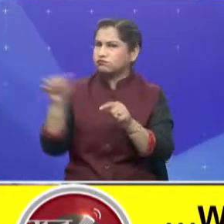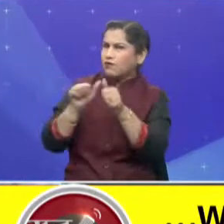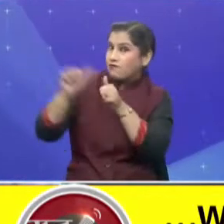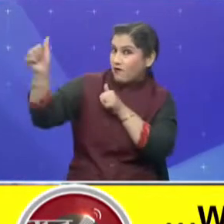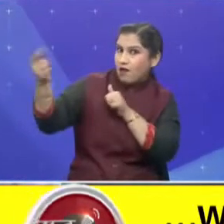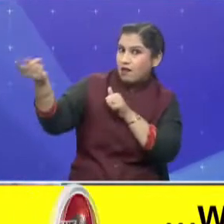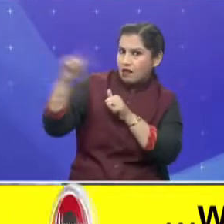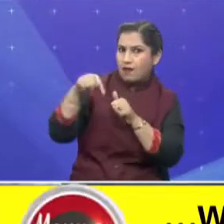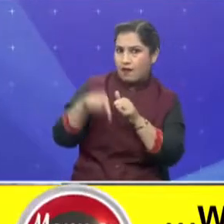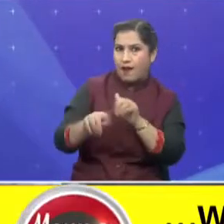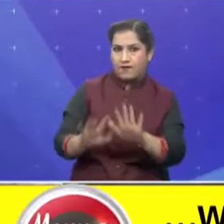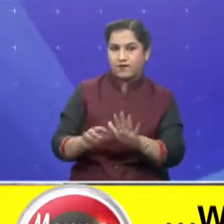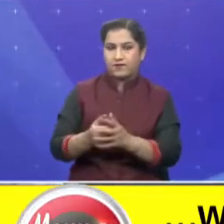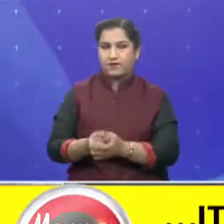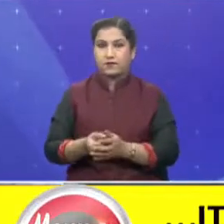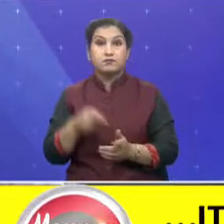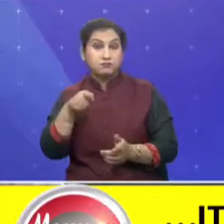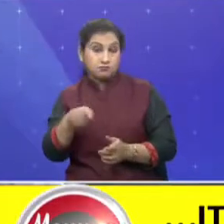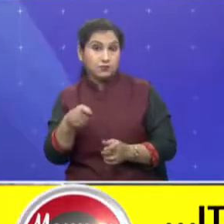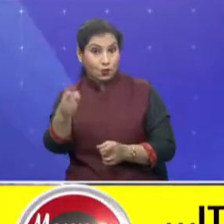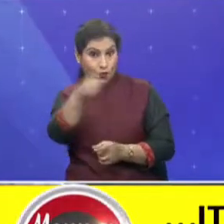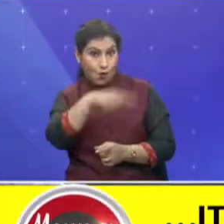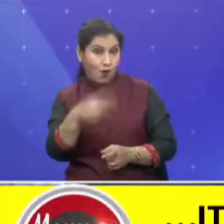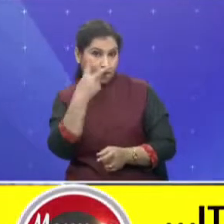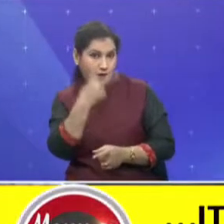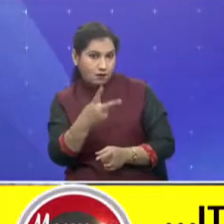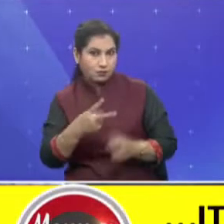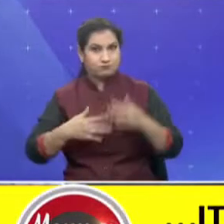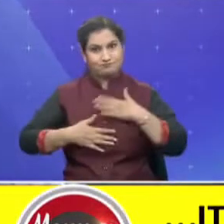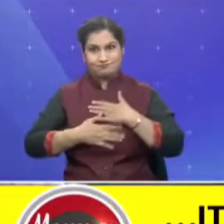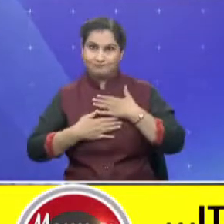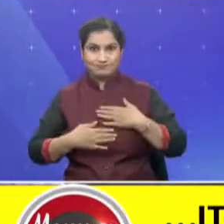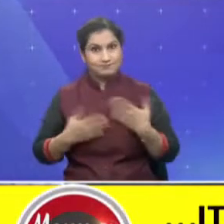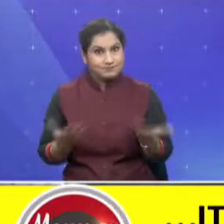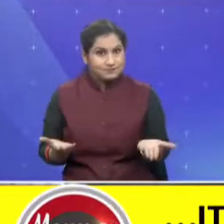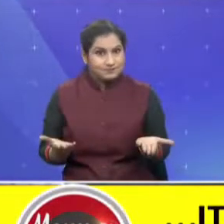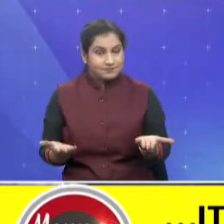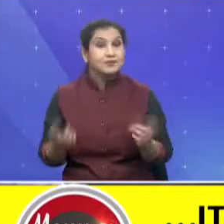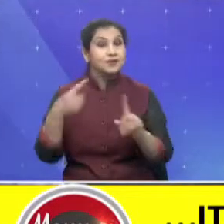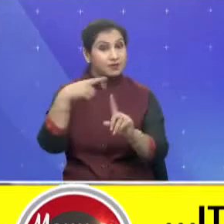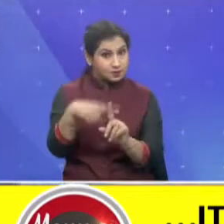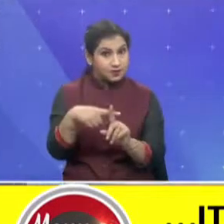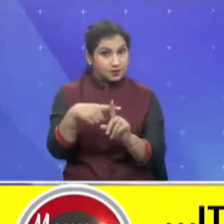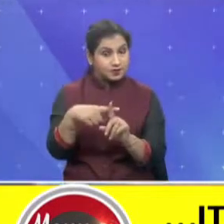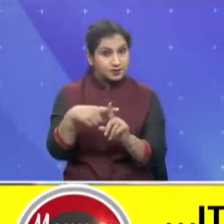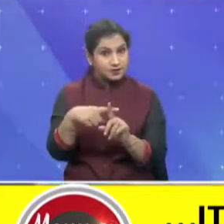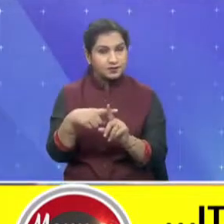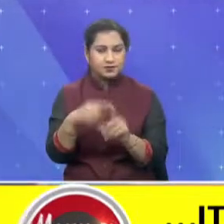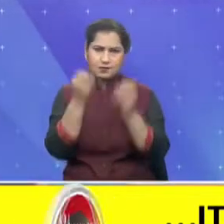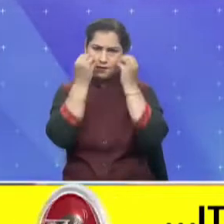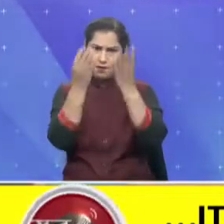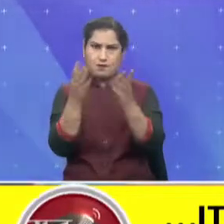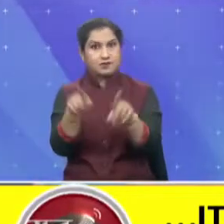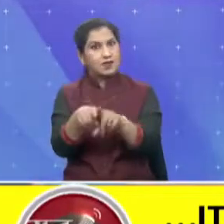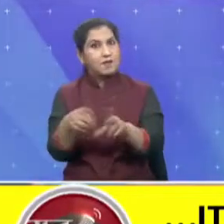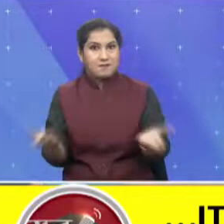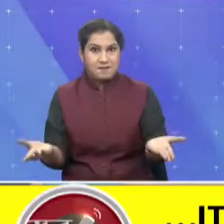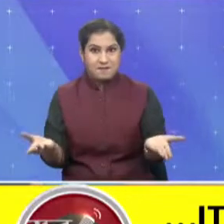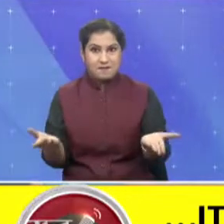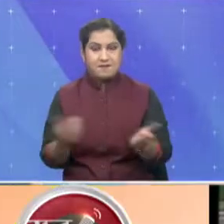से आई है। ये आपको आनंदित भी करेंगी और हैरान भी कर